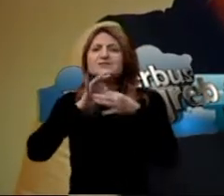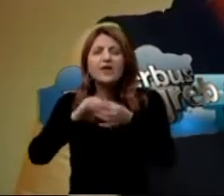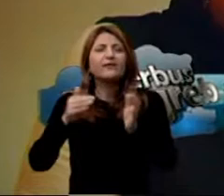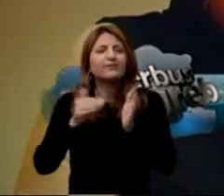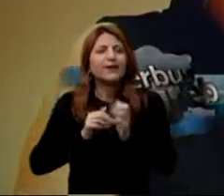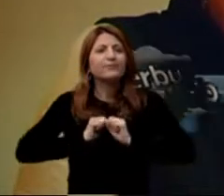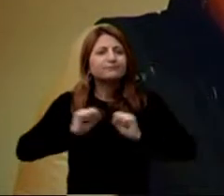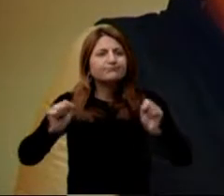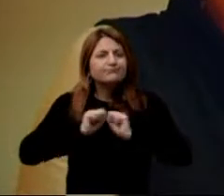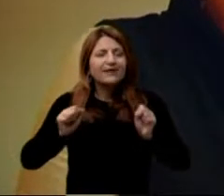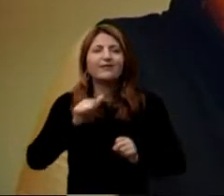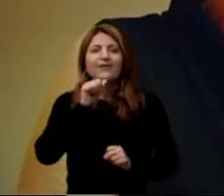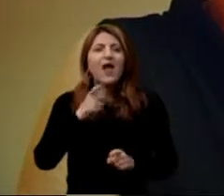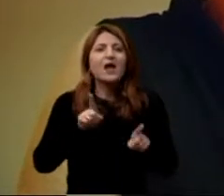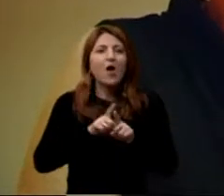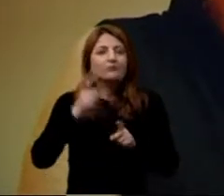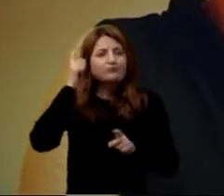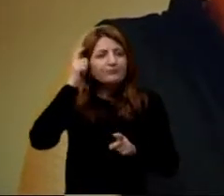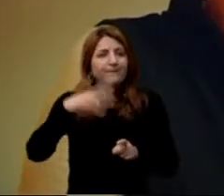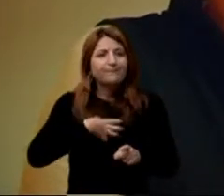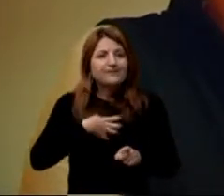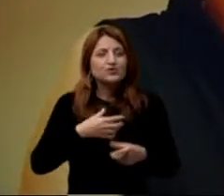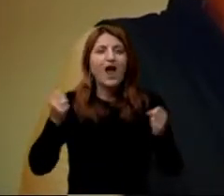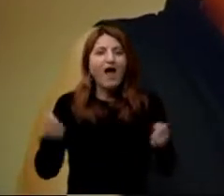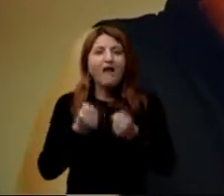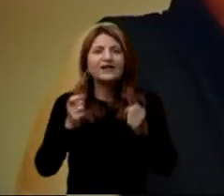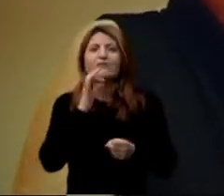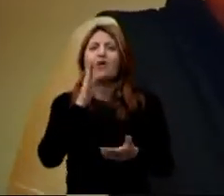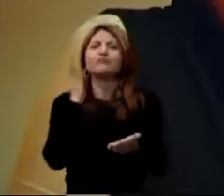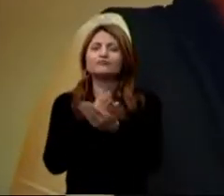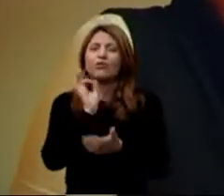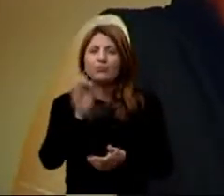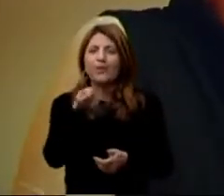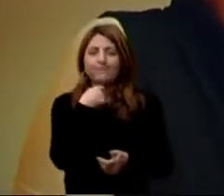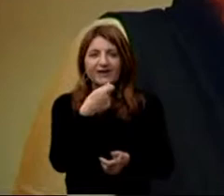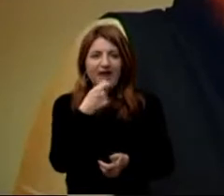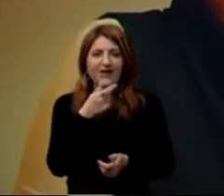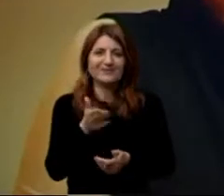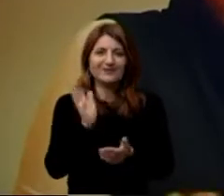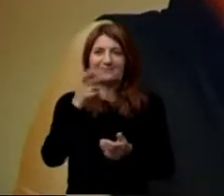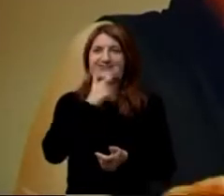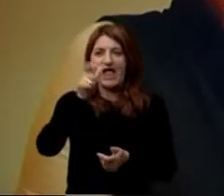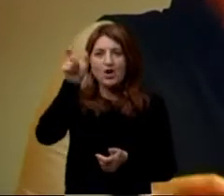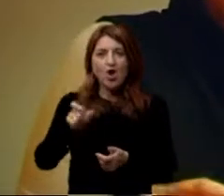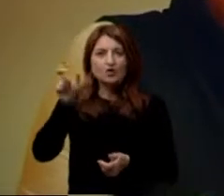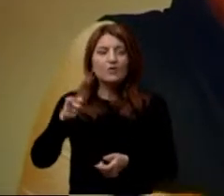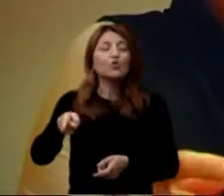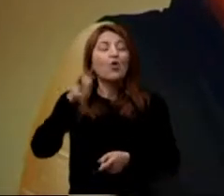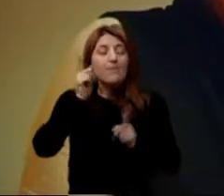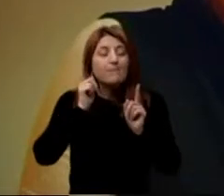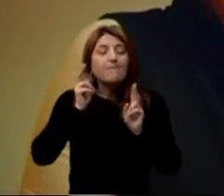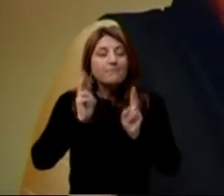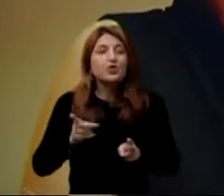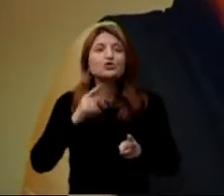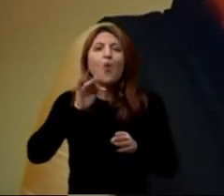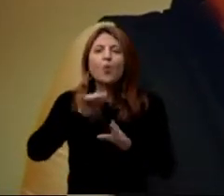i stalnu psihičku aktivnost i pravilnu prehranu za starije osobe, to upravo znači da može utjecati